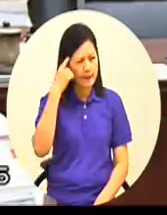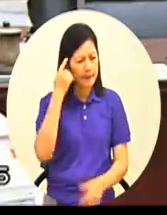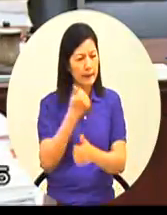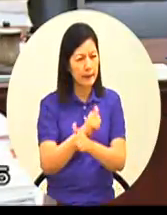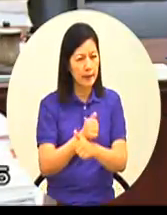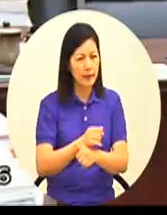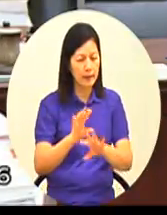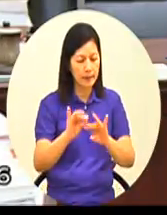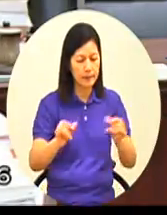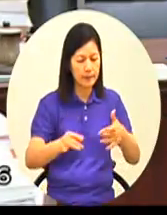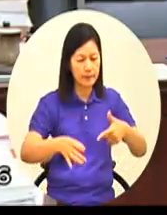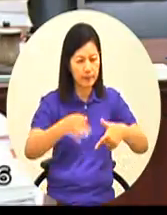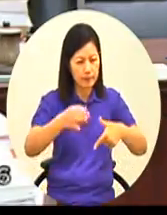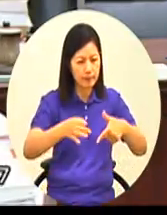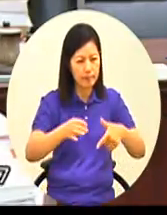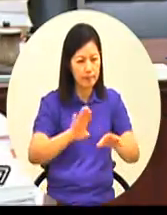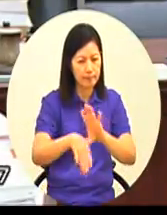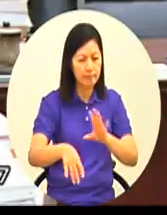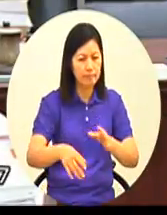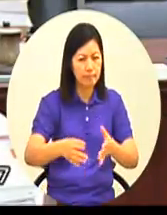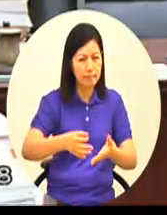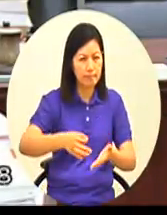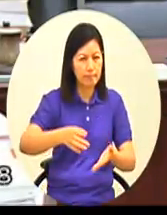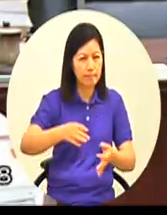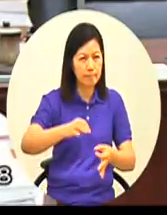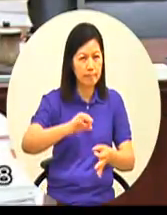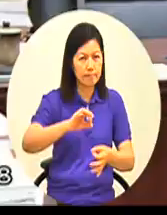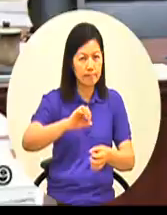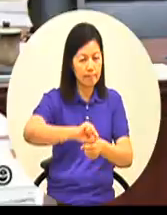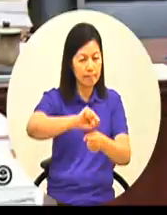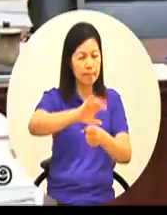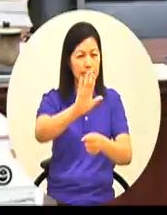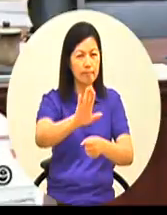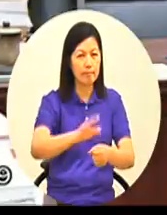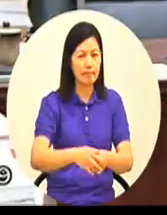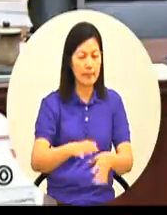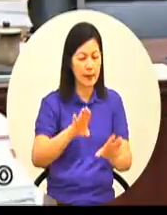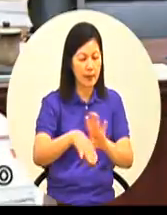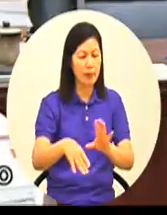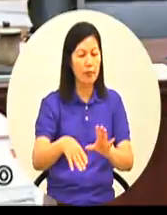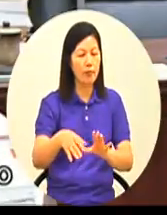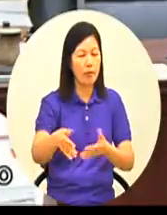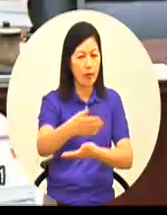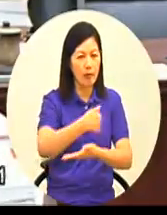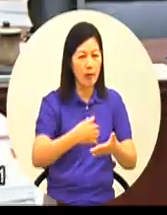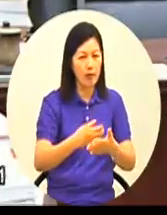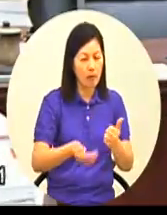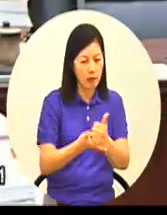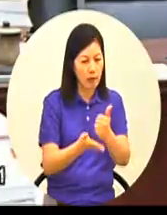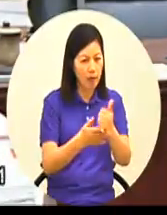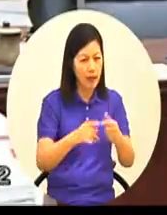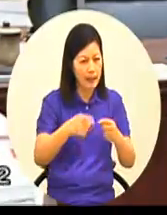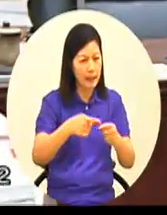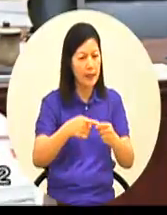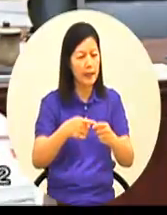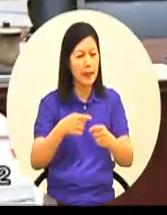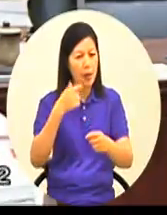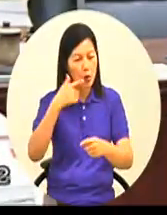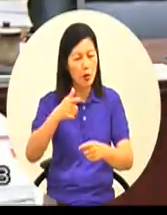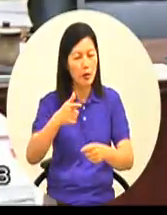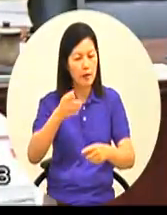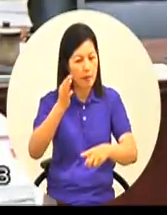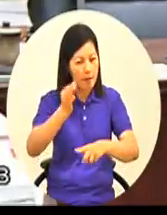在地价税又涨，所以说如果合理的交换奖励，说我一年还是说半年或折